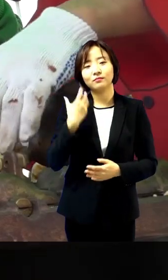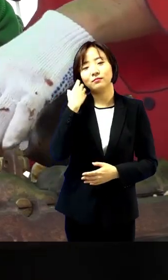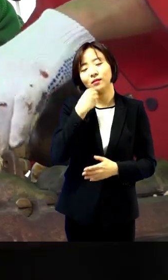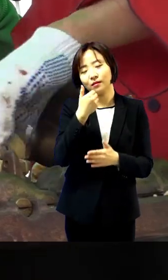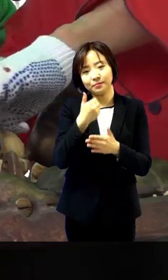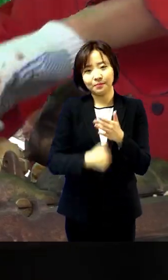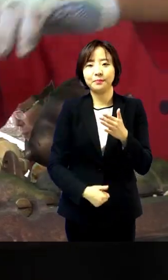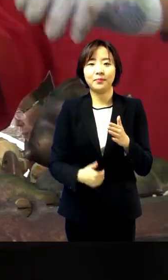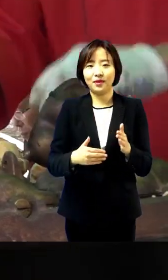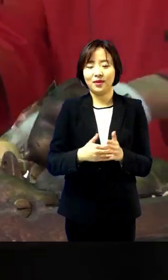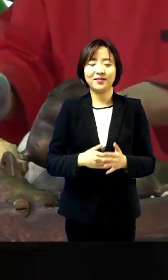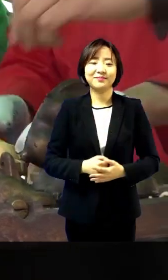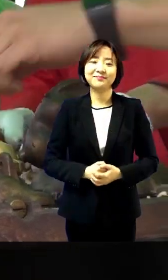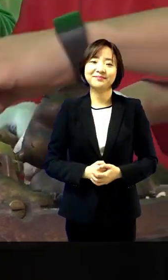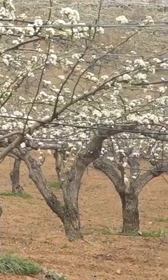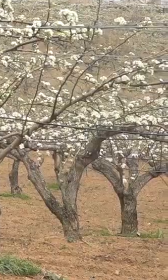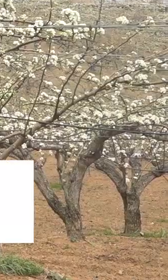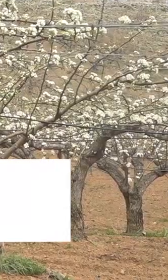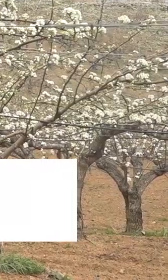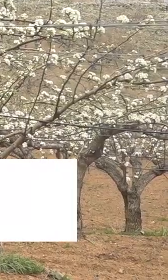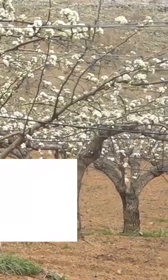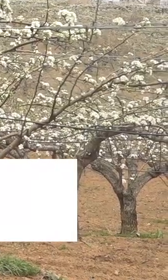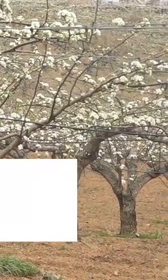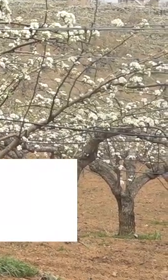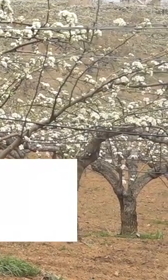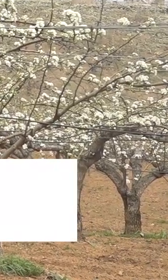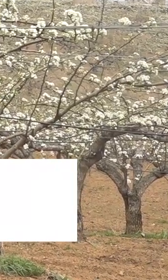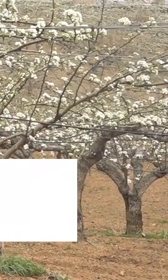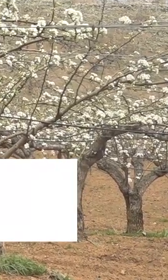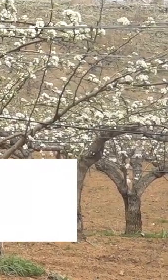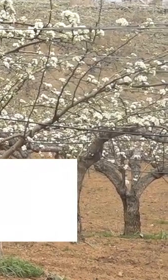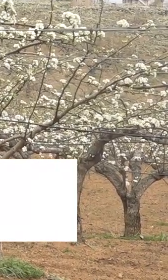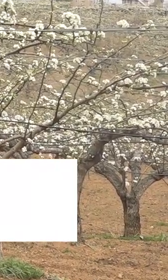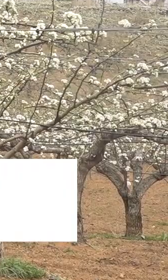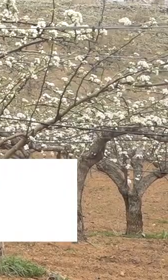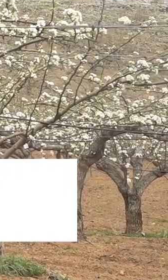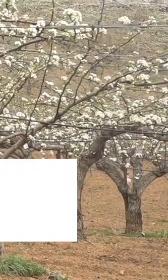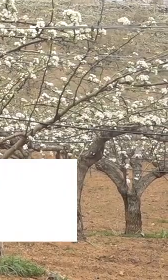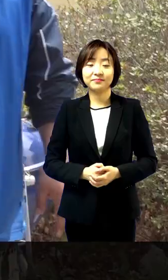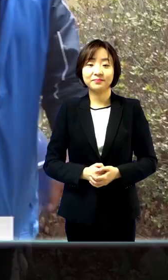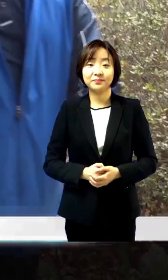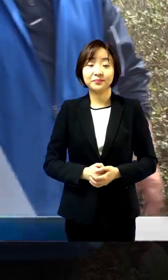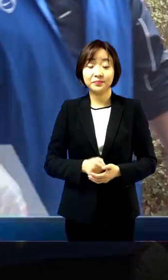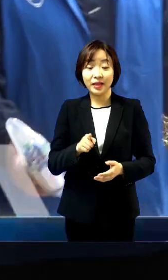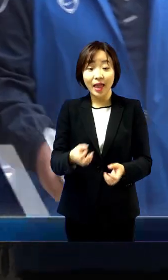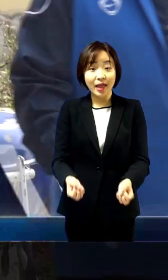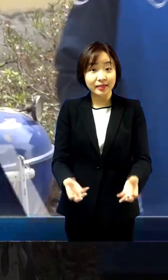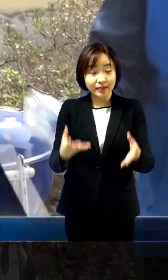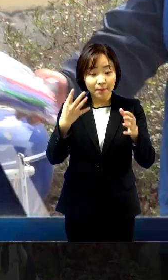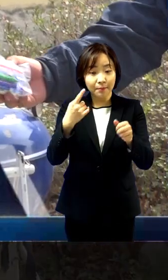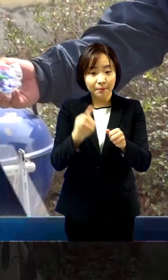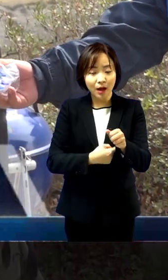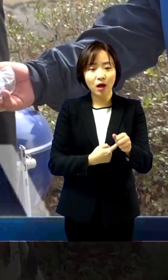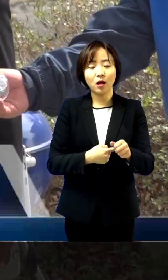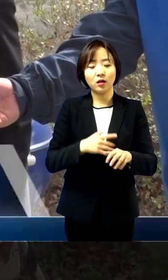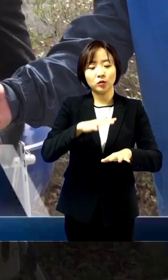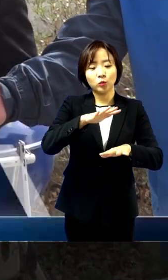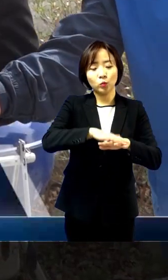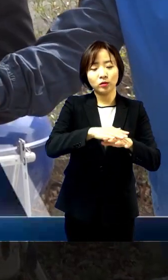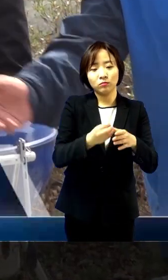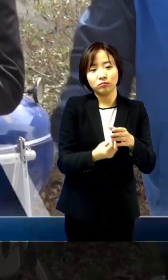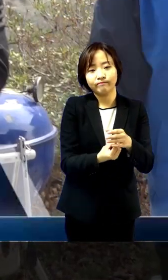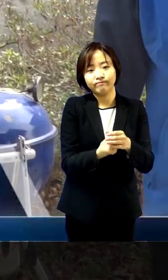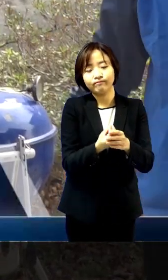호두 과자의 매력에 빠졌습니다. Oh, yes, ma'am. It's very tasty. It's my first time trying this. 이날 팜파티 행사를 통해